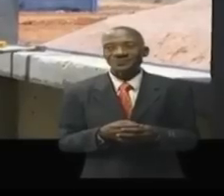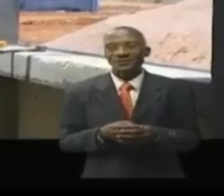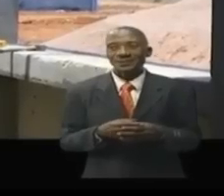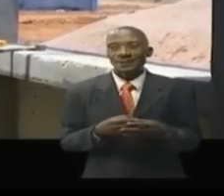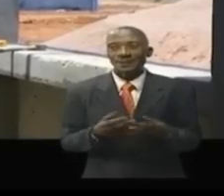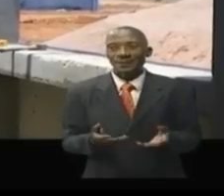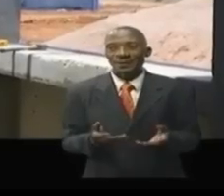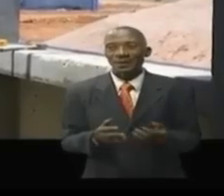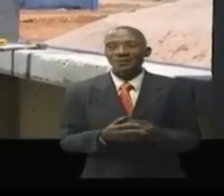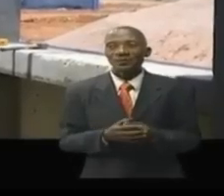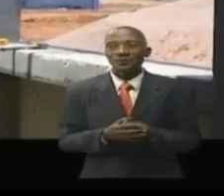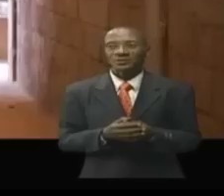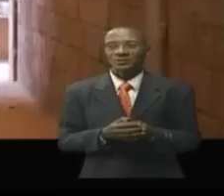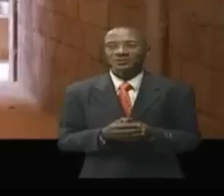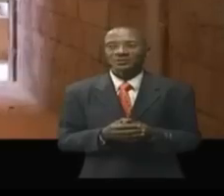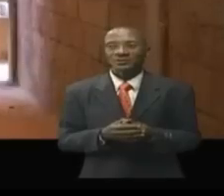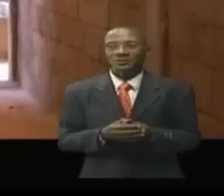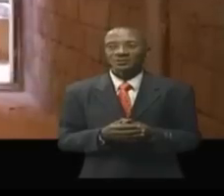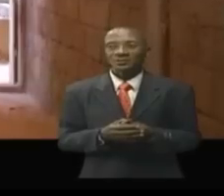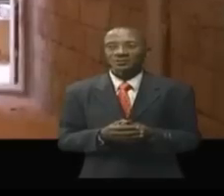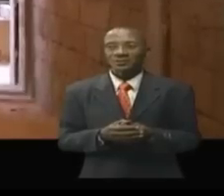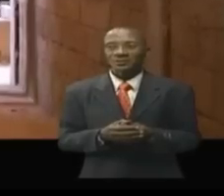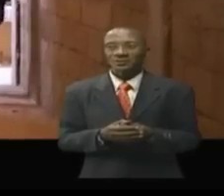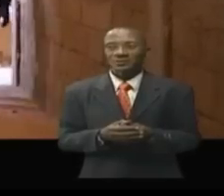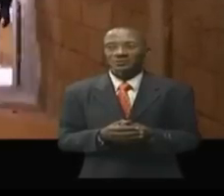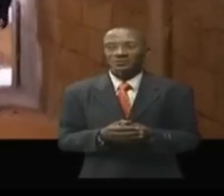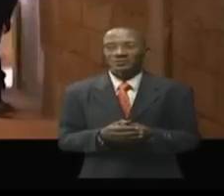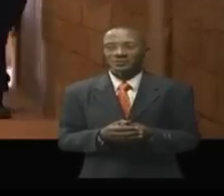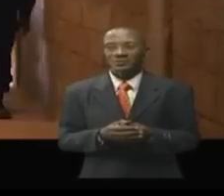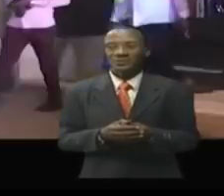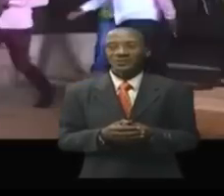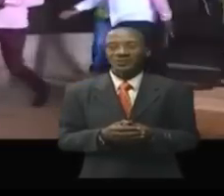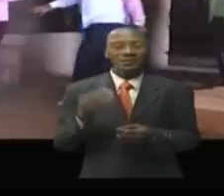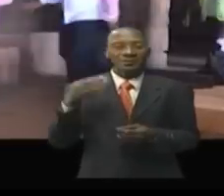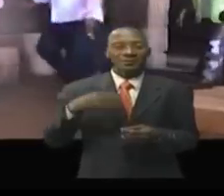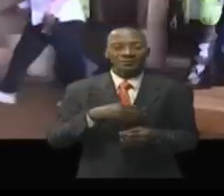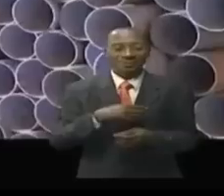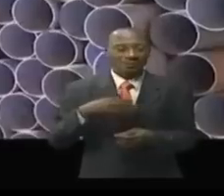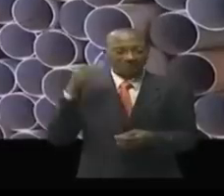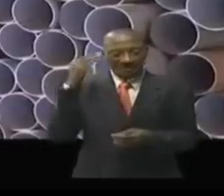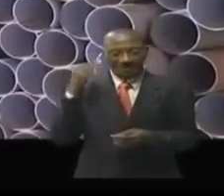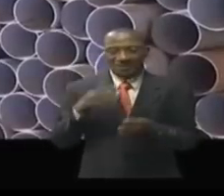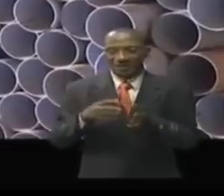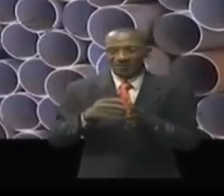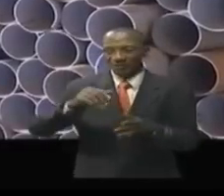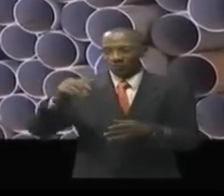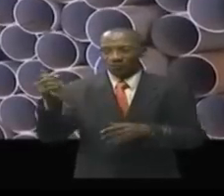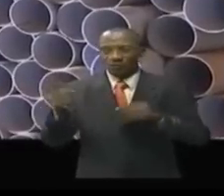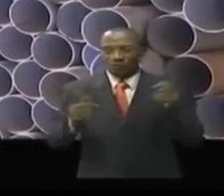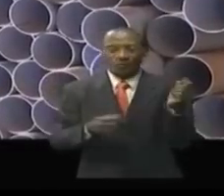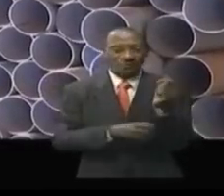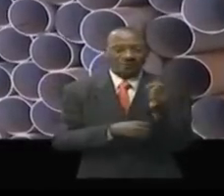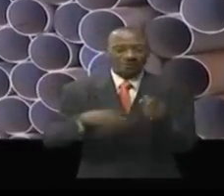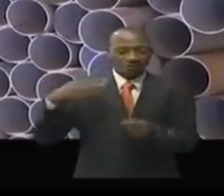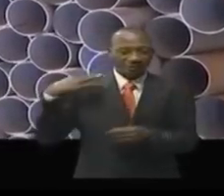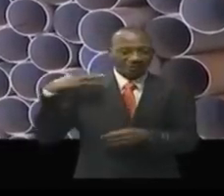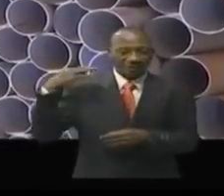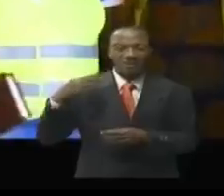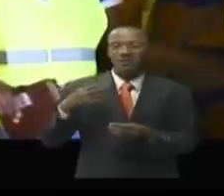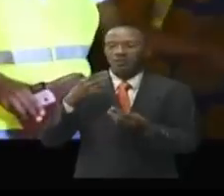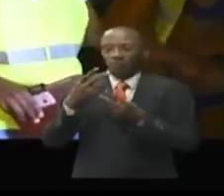l'emploi en République démocratique du Congo, à la tête d'une forte délégation d'inspecteurs du travail, devra se rendre aussi au